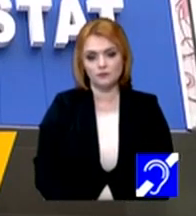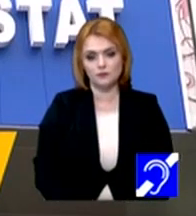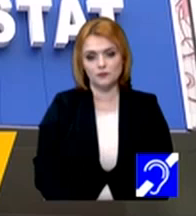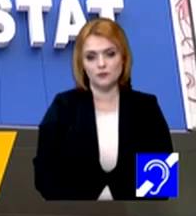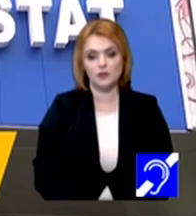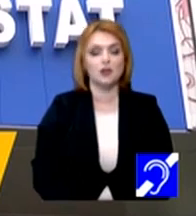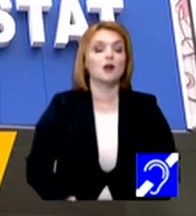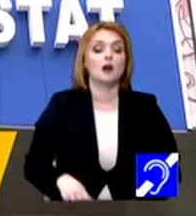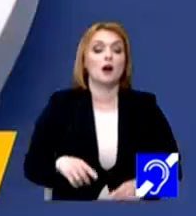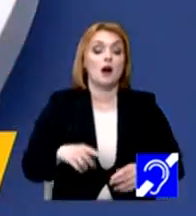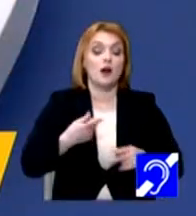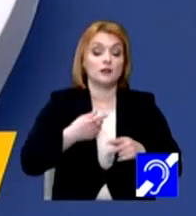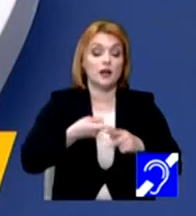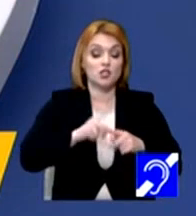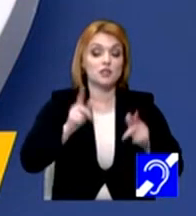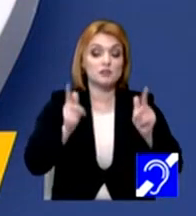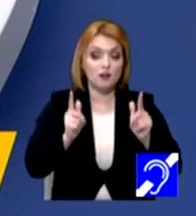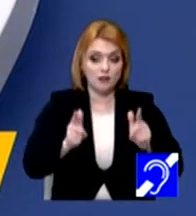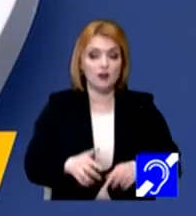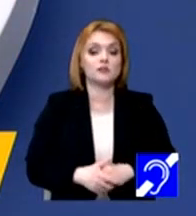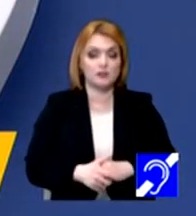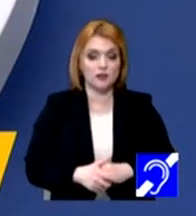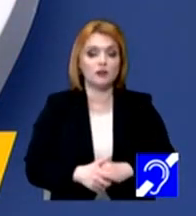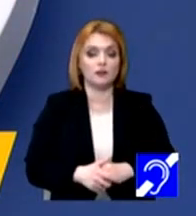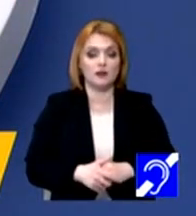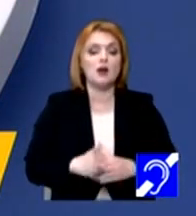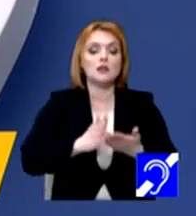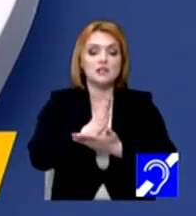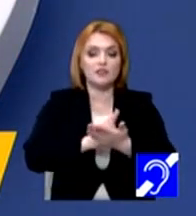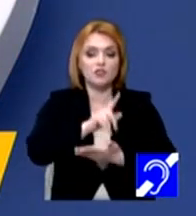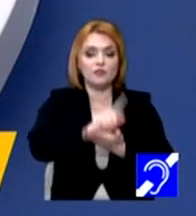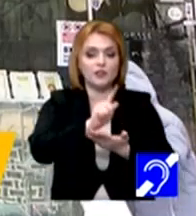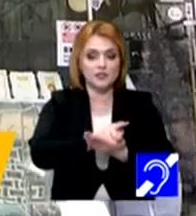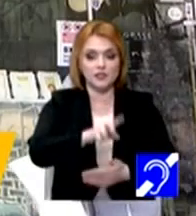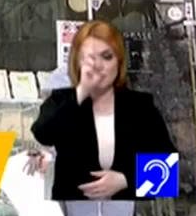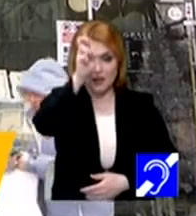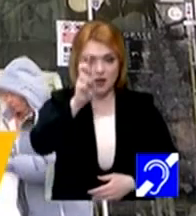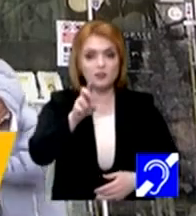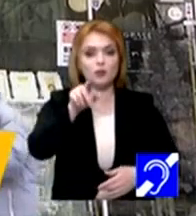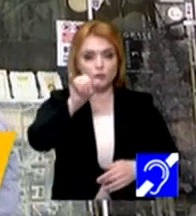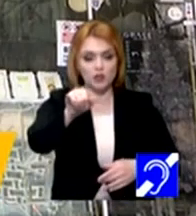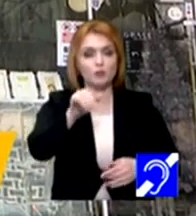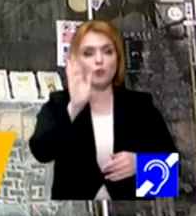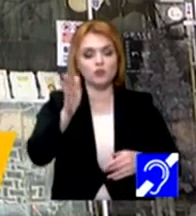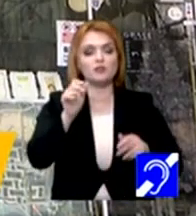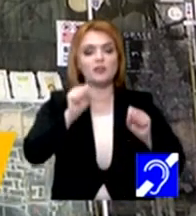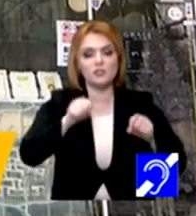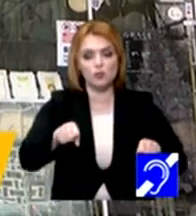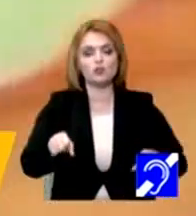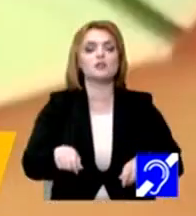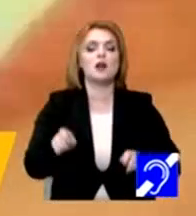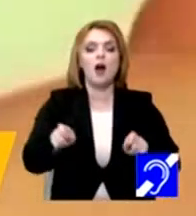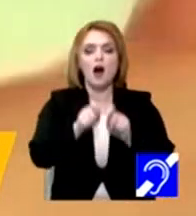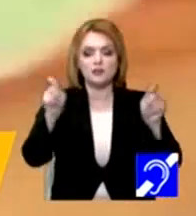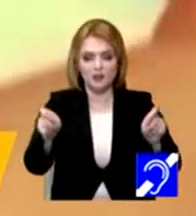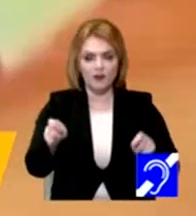Aderând la acest acord multilateral, autoritățile de la Chișinău vor avea acces la conturile din străinătate a cetățenilor din Republica Moldova,